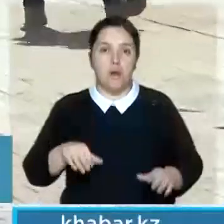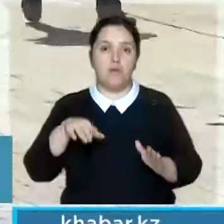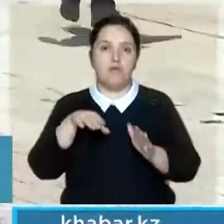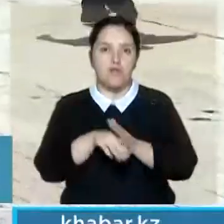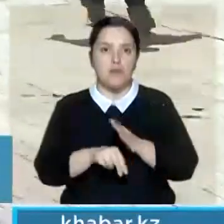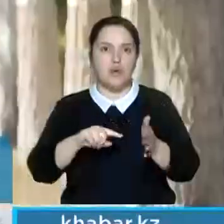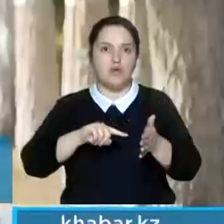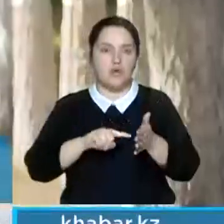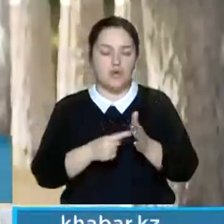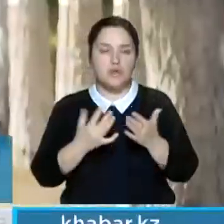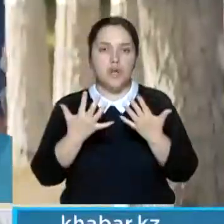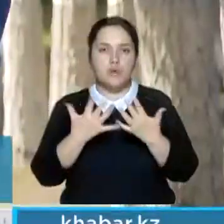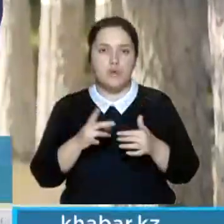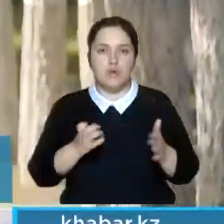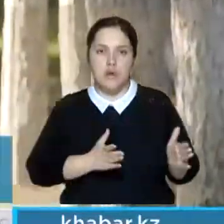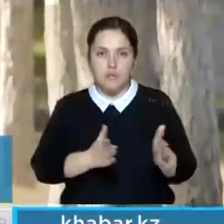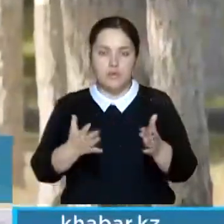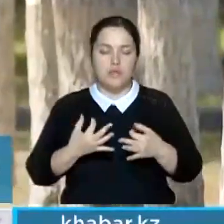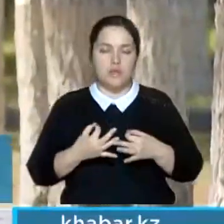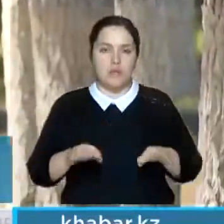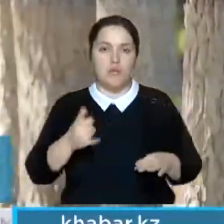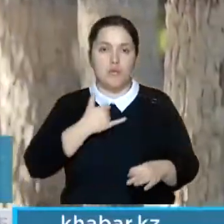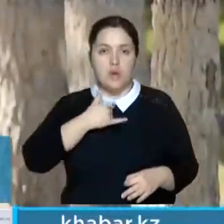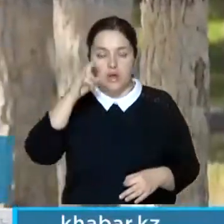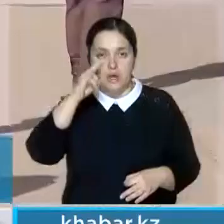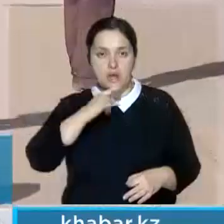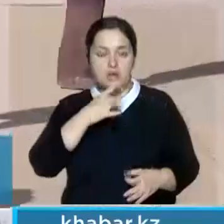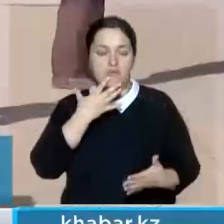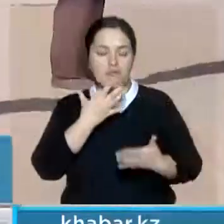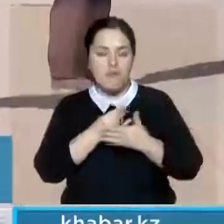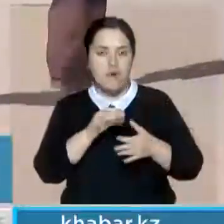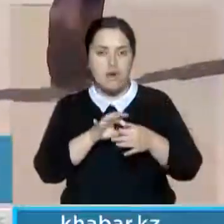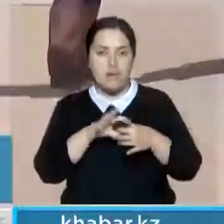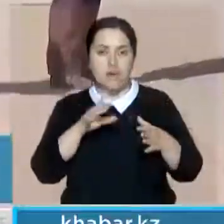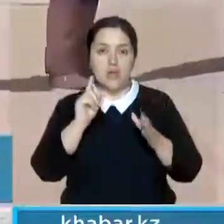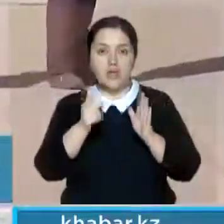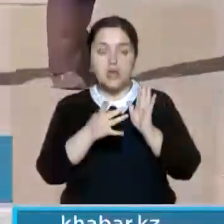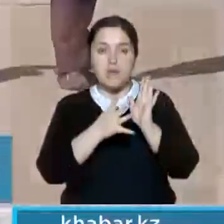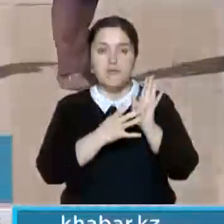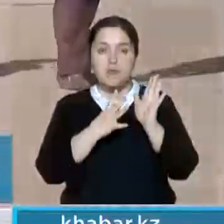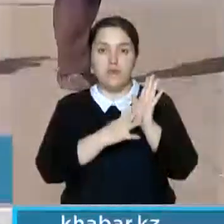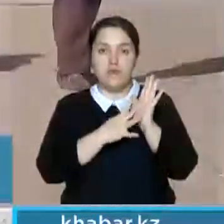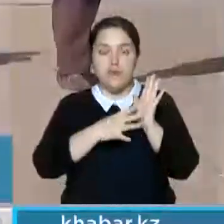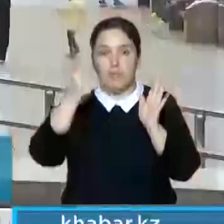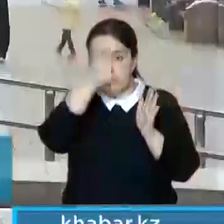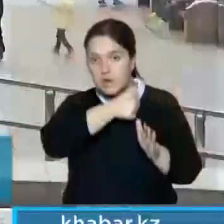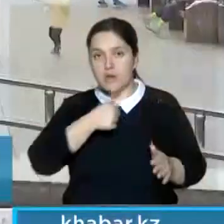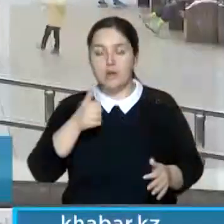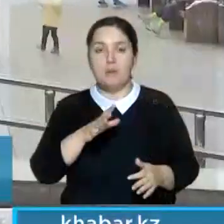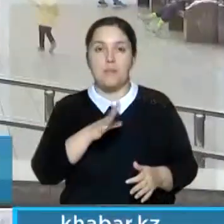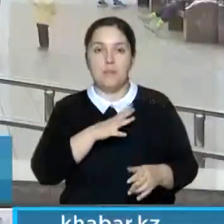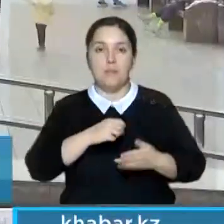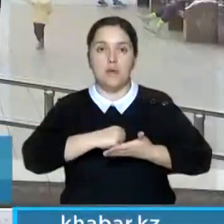точкой отсчета на пути к независимости страны. Потому что в этот день, в 1990 году, была